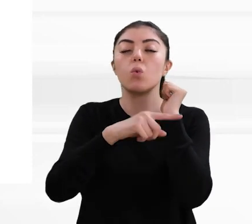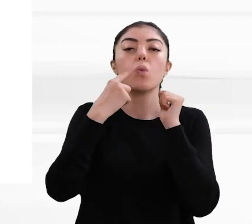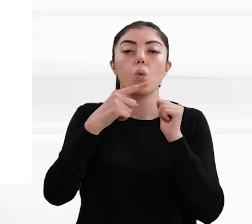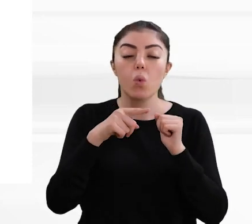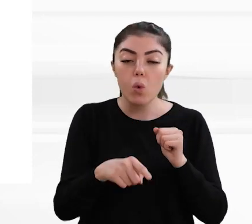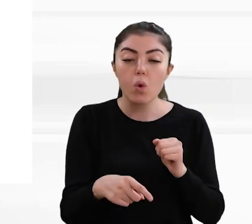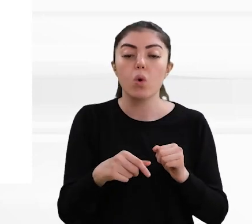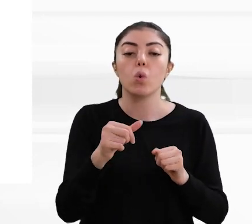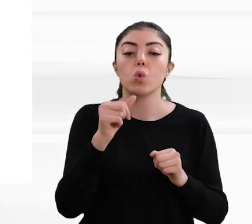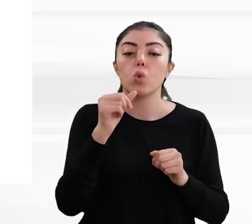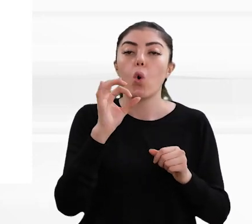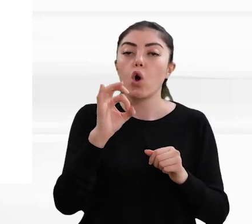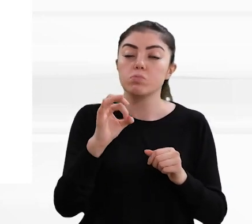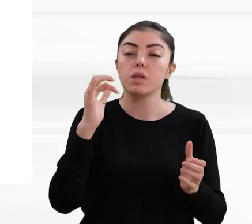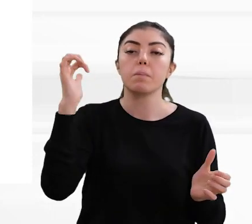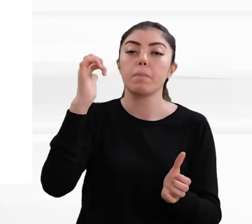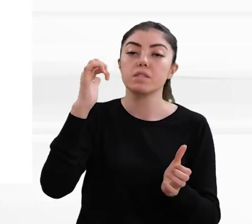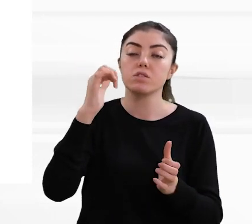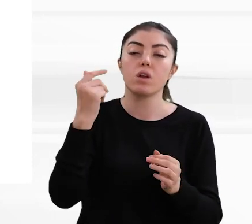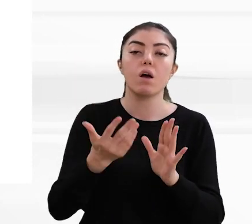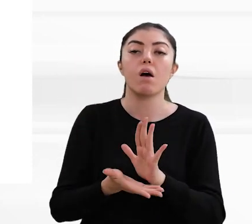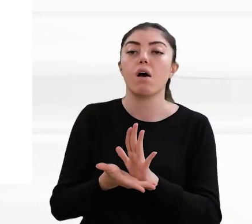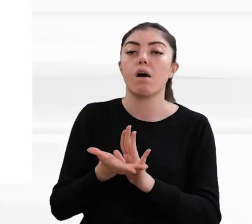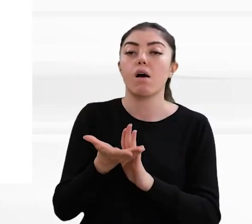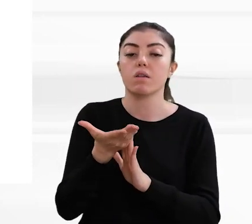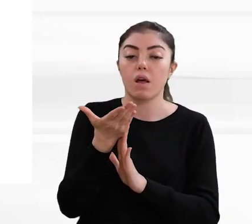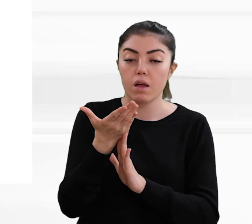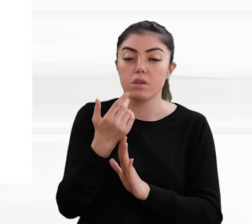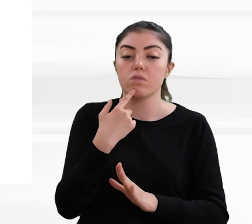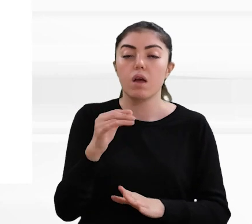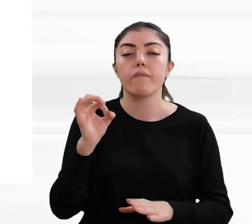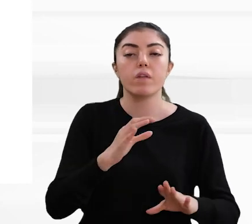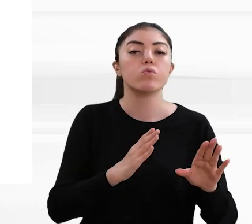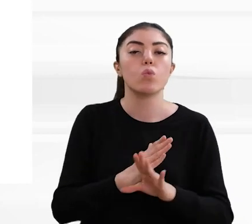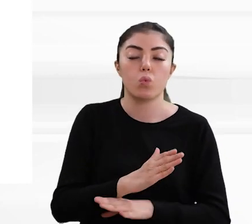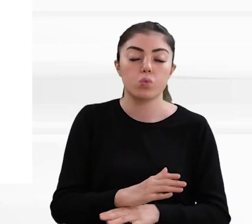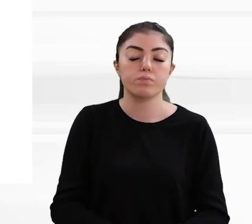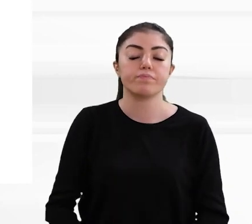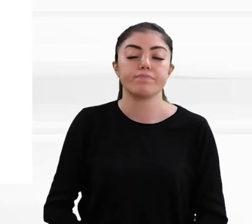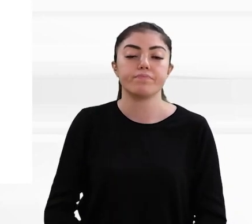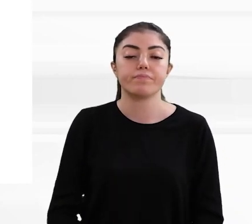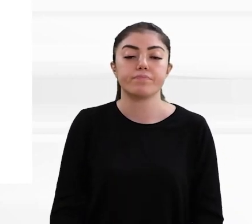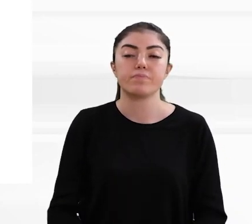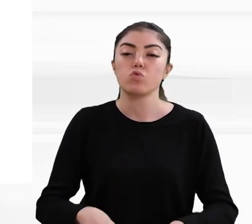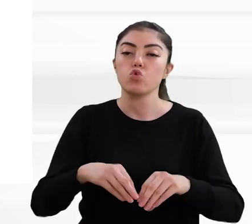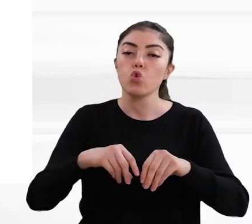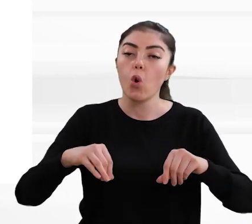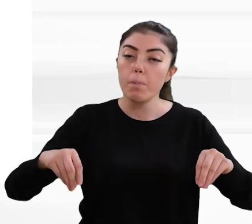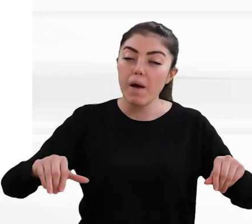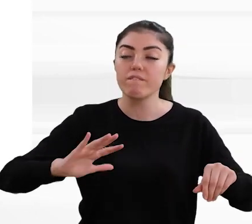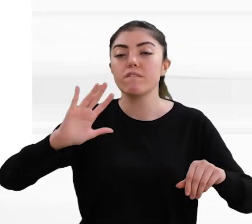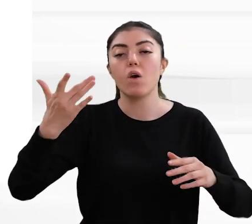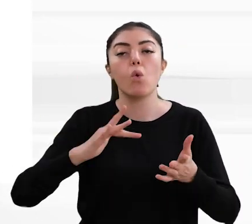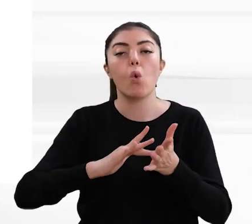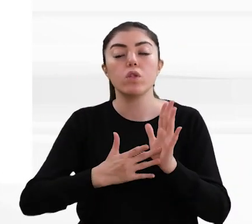hücrelerindeki su miktarı azaldı bu su alma istiyorsan ozmotik basıncın arttığını Bu sayede topraktan ya